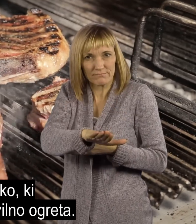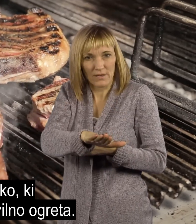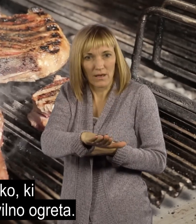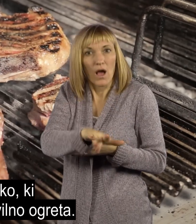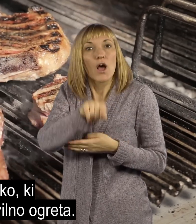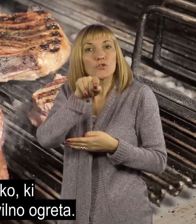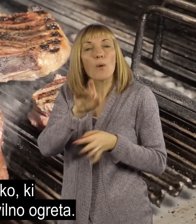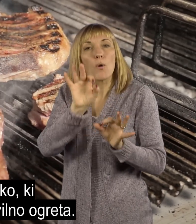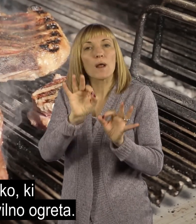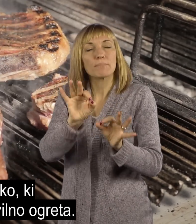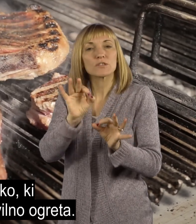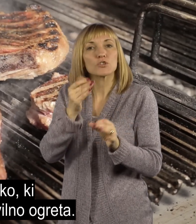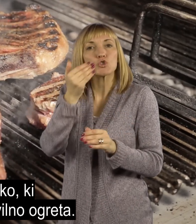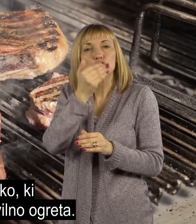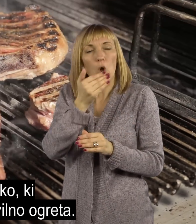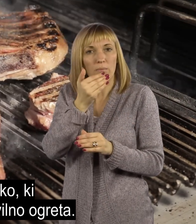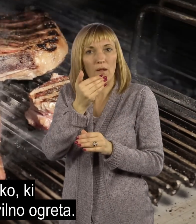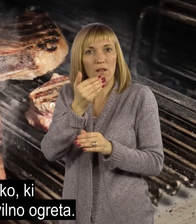katera mora biti dovolj